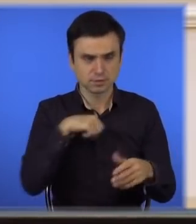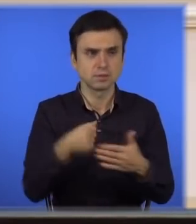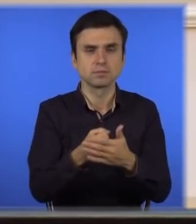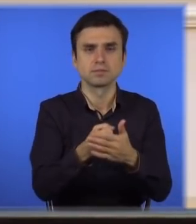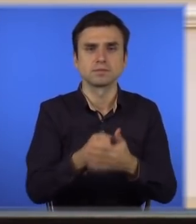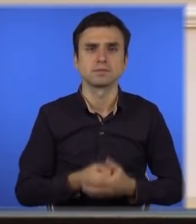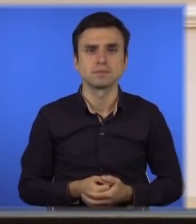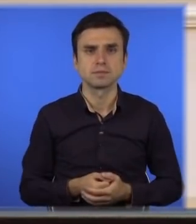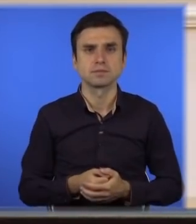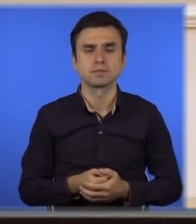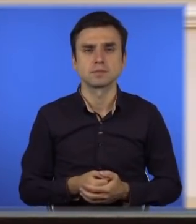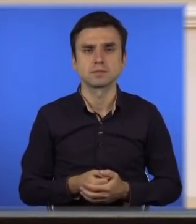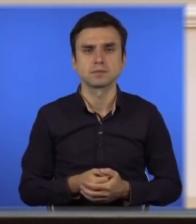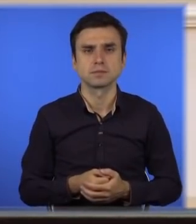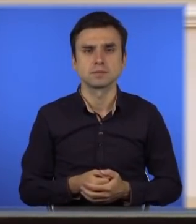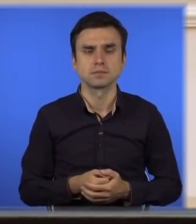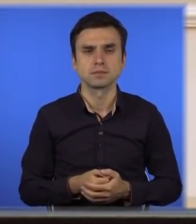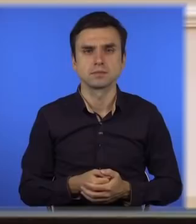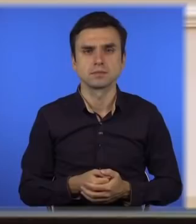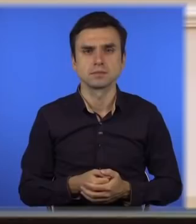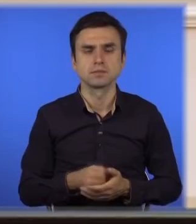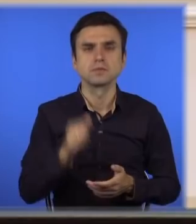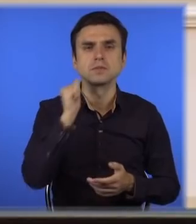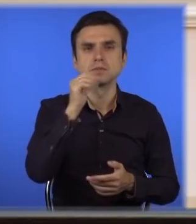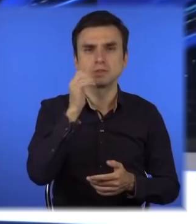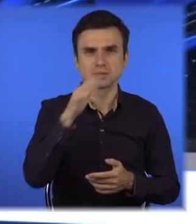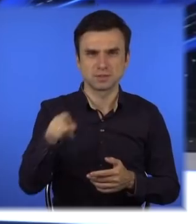з 1998 року.